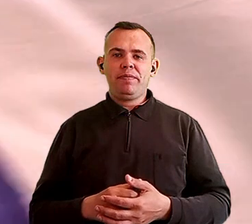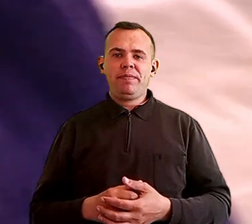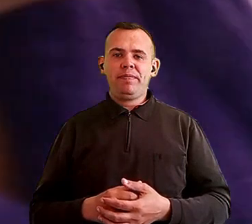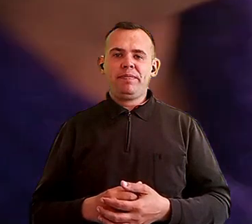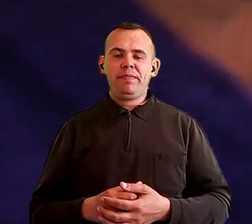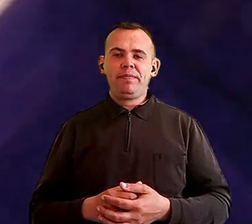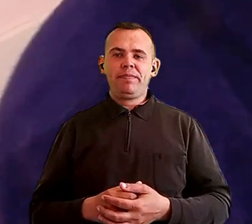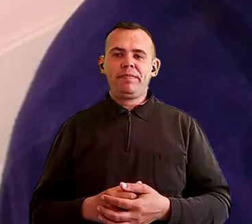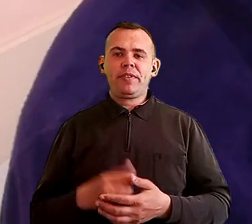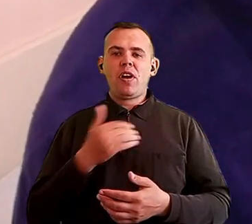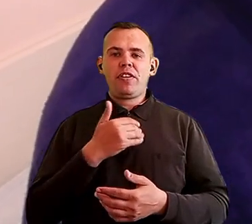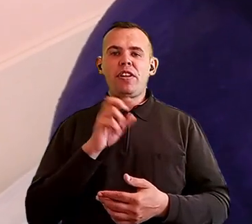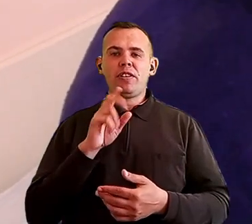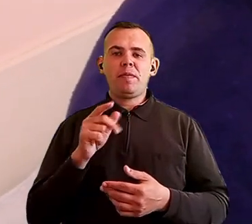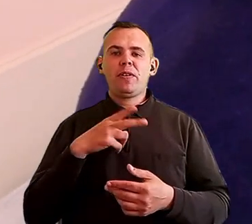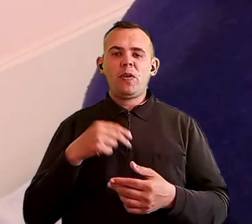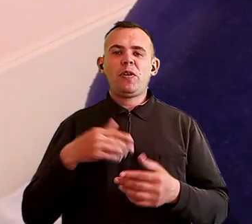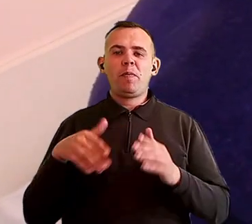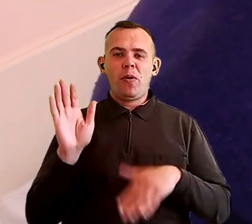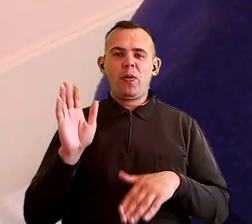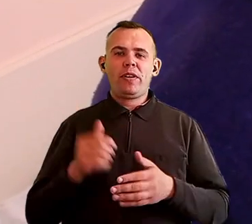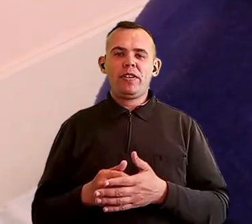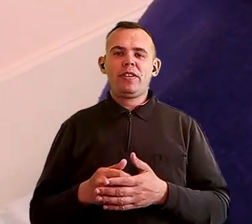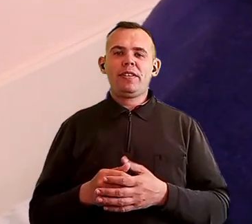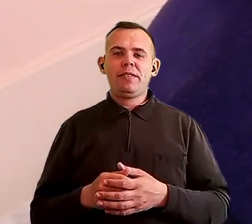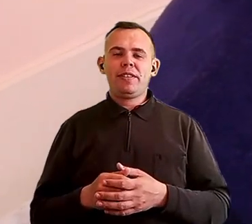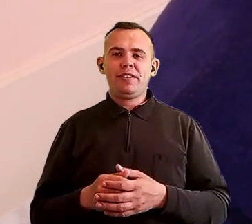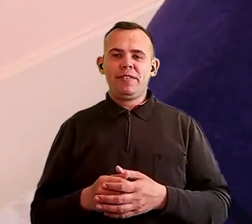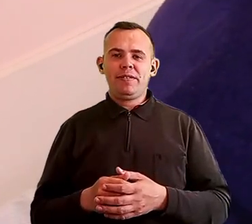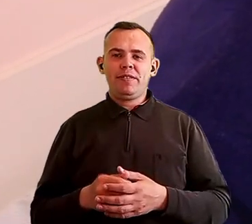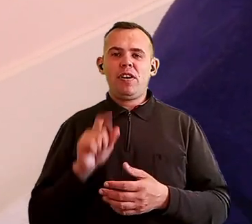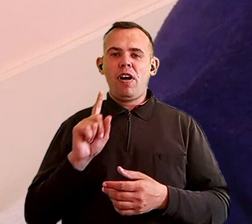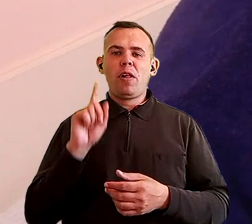Хотілося б доця получше. Хотілося б доню, щоб краще, але поки як є.